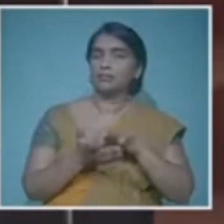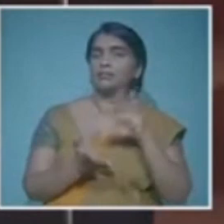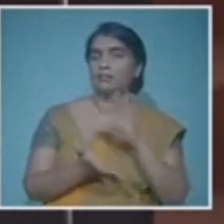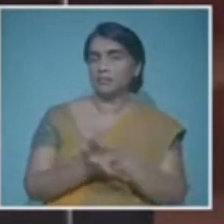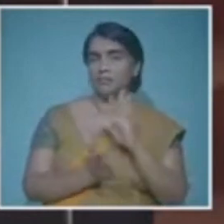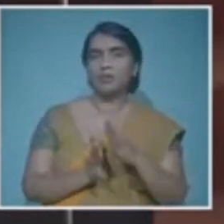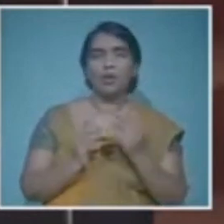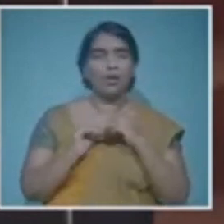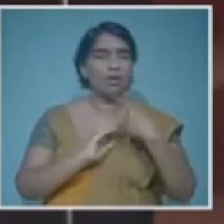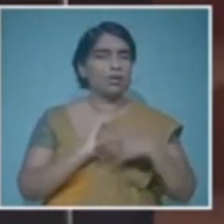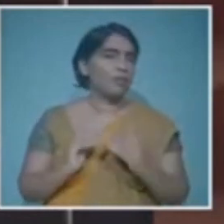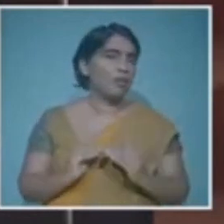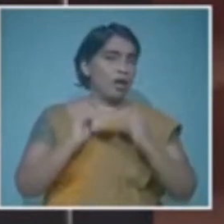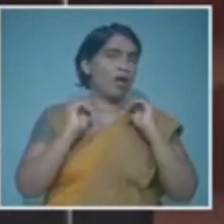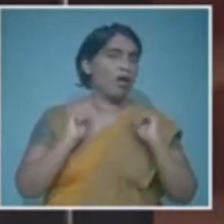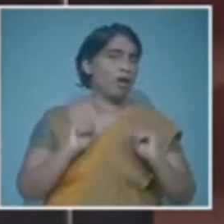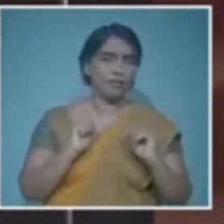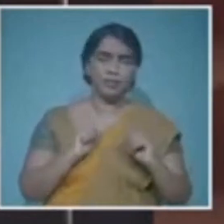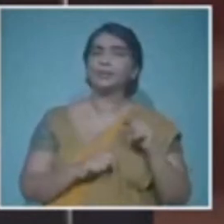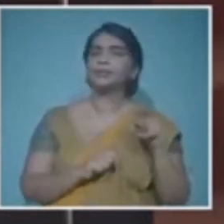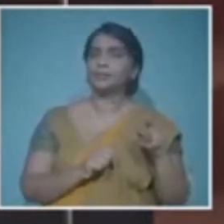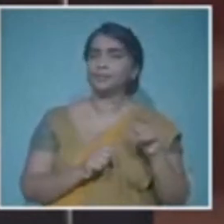ඕනේ කොහොමද මේ රට ගොඩගන්නේ කියලා. දැන්